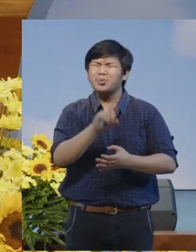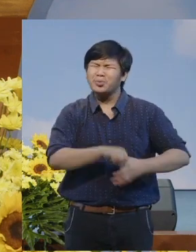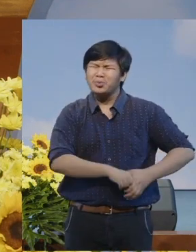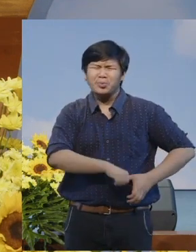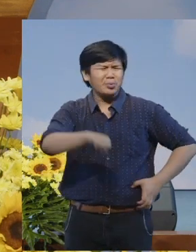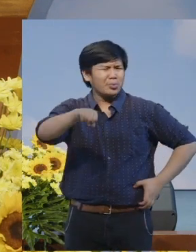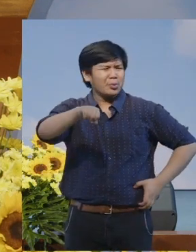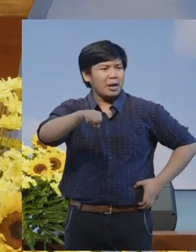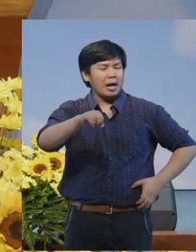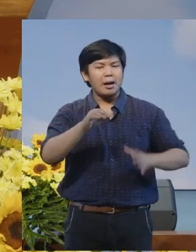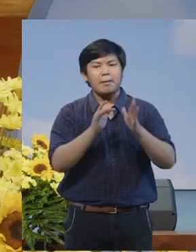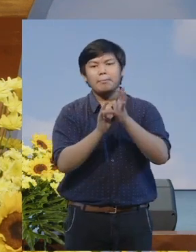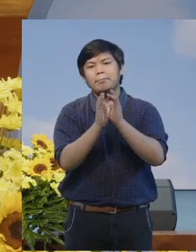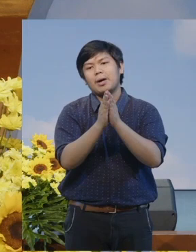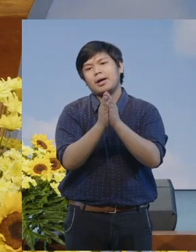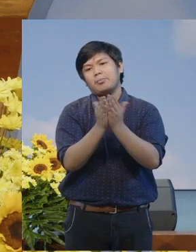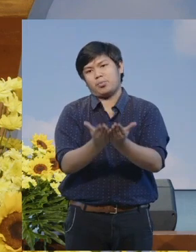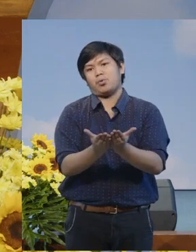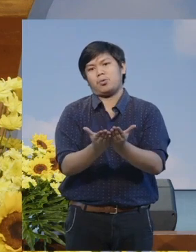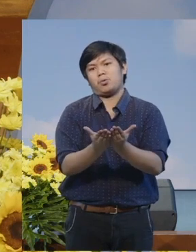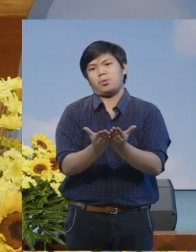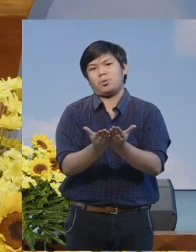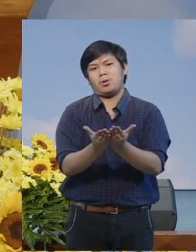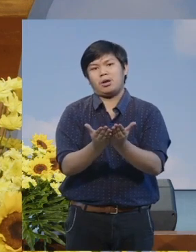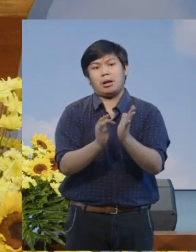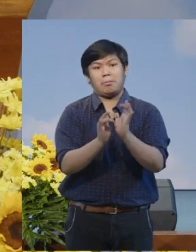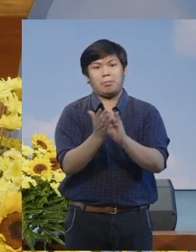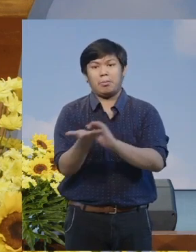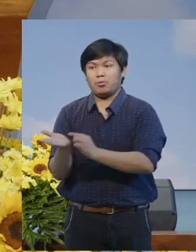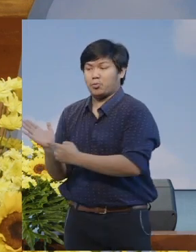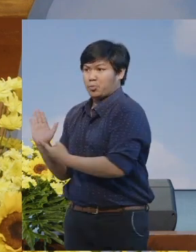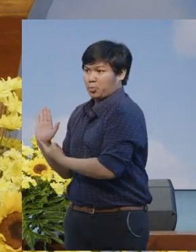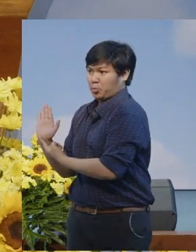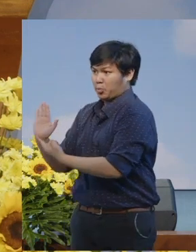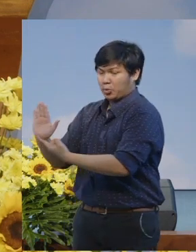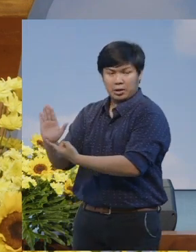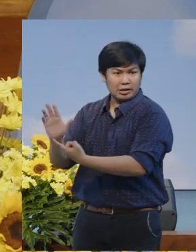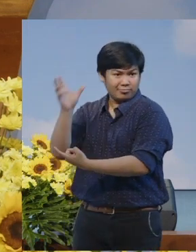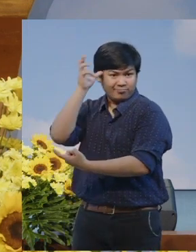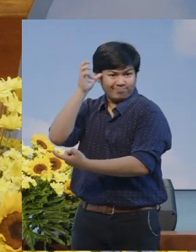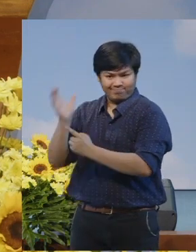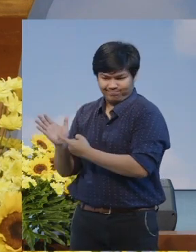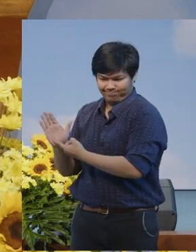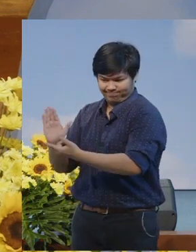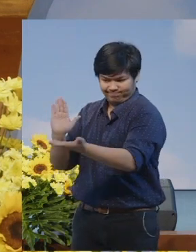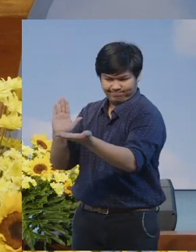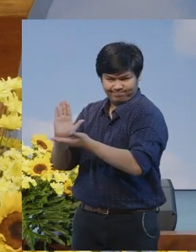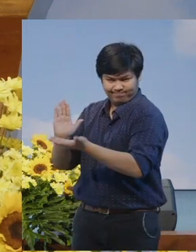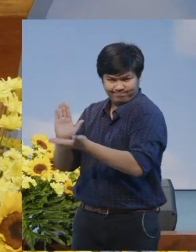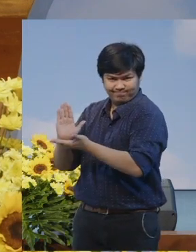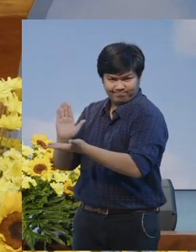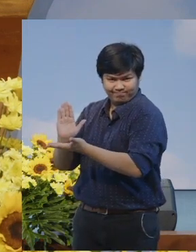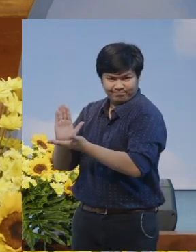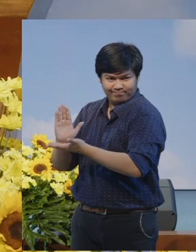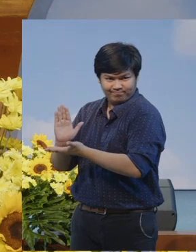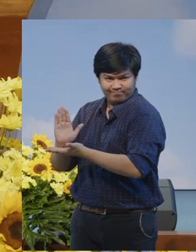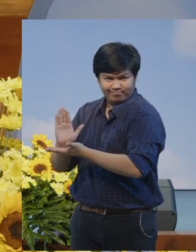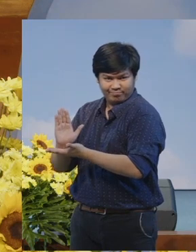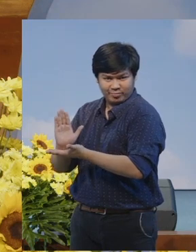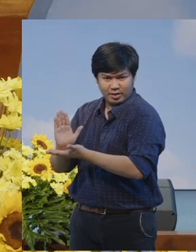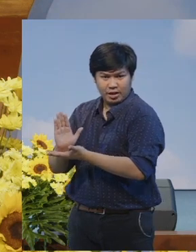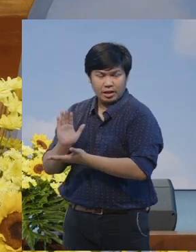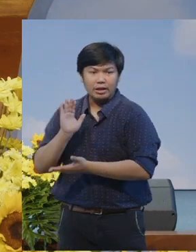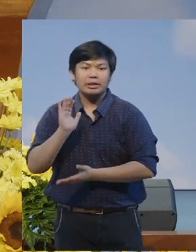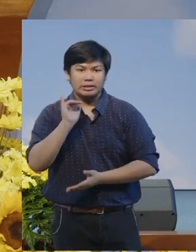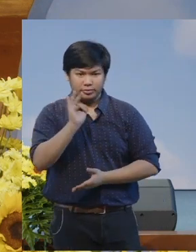na panlaban sa ating pakikibaka sa mga kaaway ng ating kaluluwa. Mga kapatid, kapag